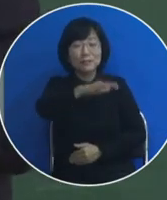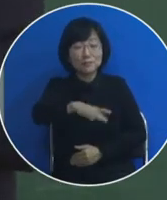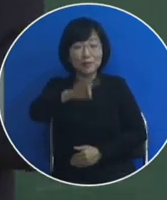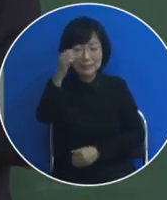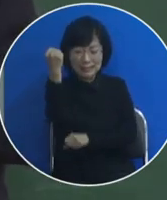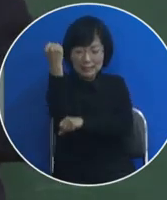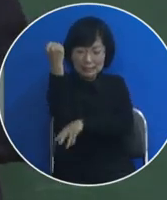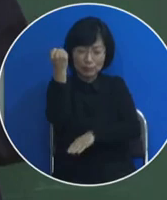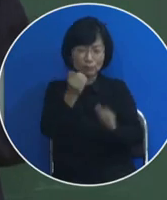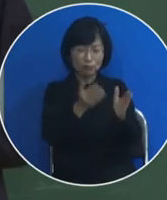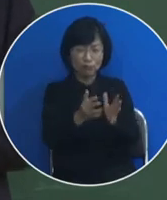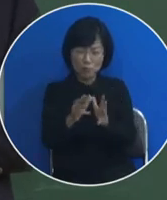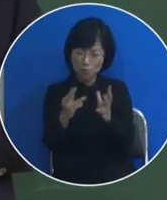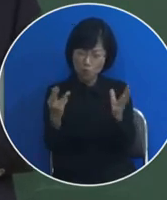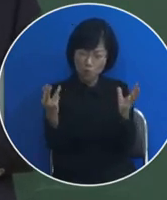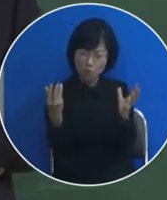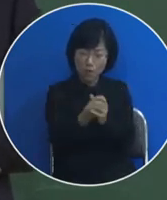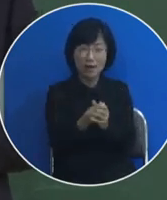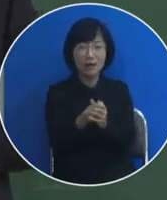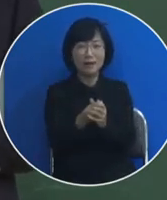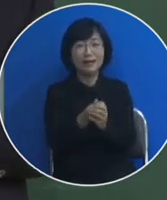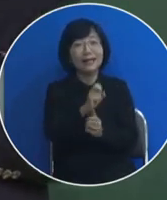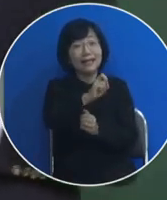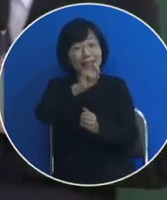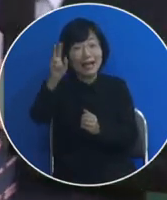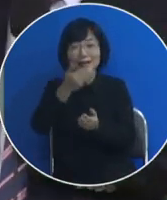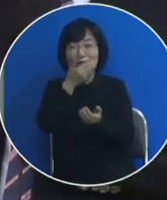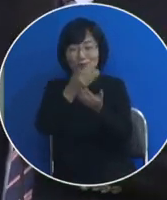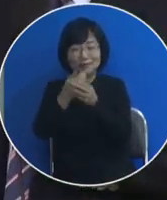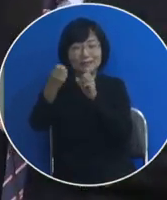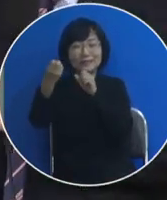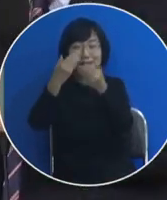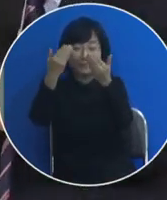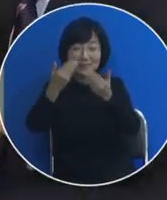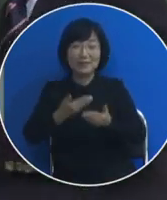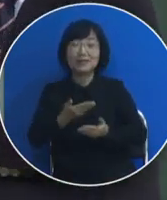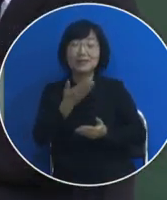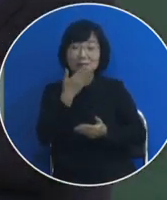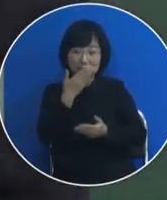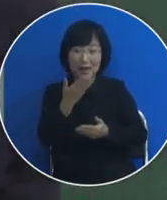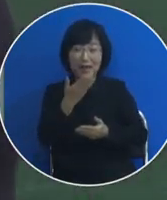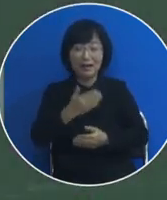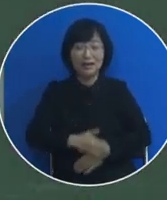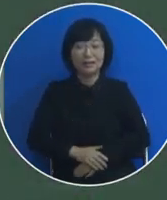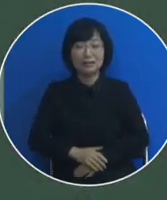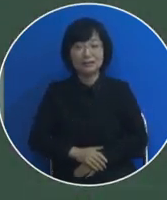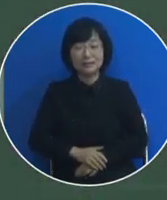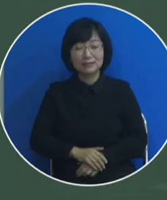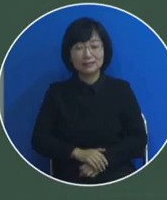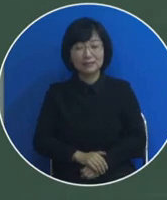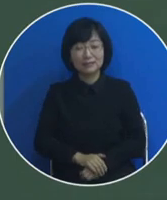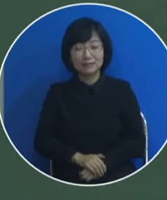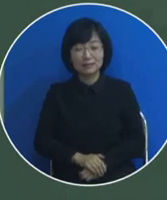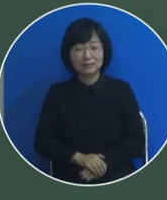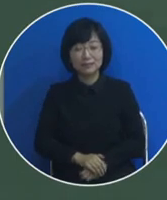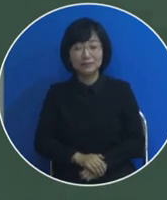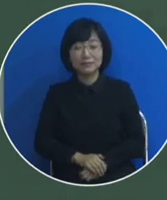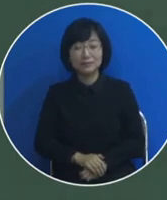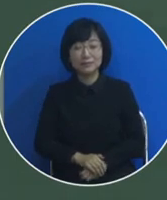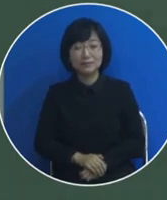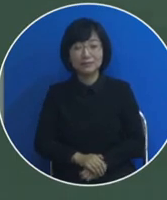언약을 붙잡게 되는 그런 응답을 받게 돼요. Then we'll see the answer quickly equipping ourselves with the fundamentals and then holding on to that precious answer. 그래서 우리는